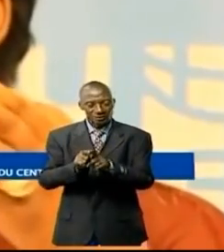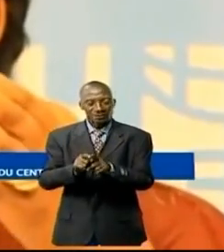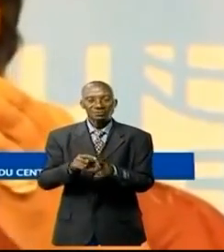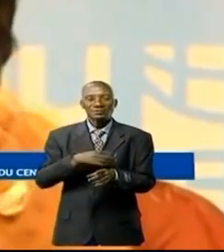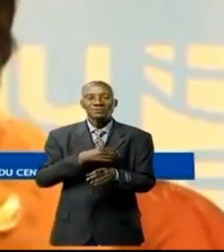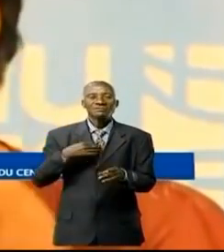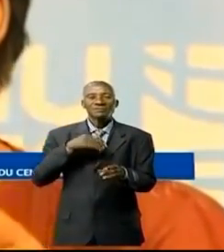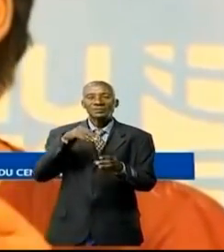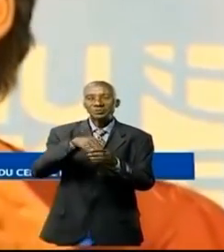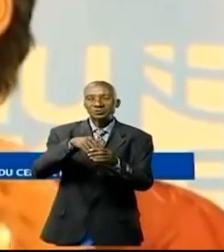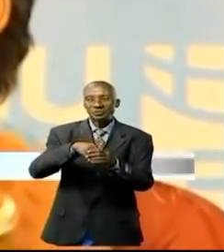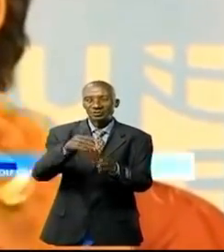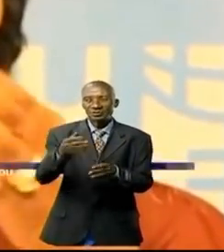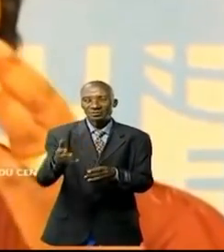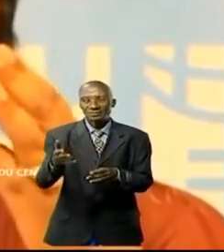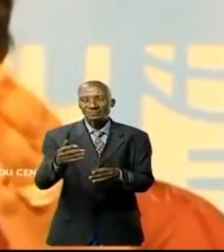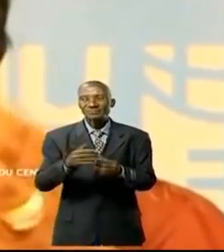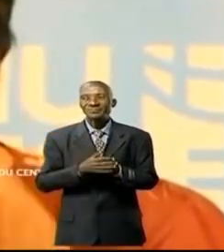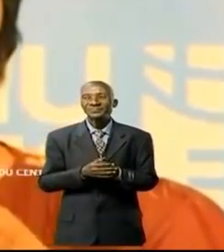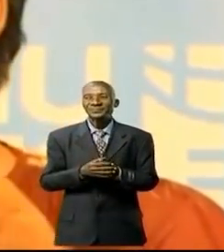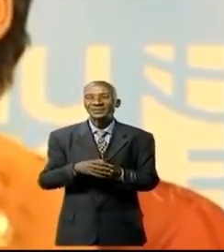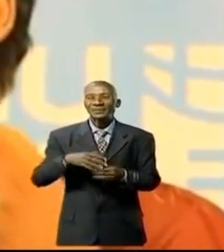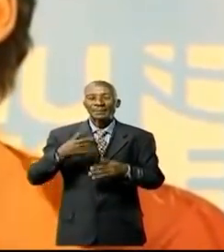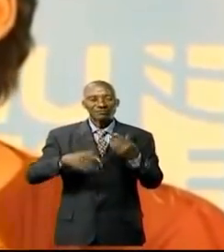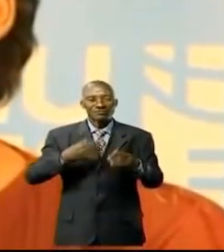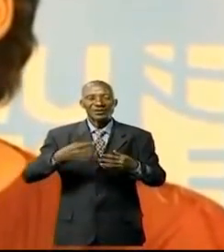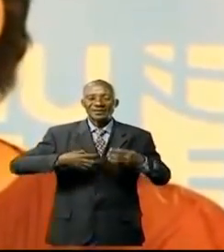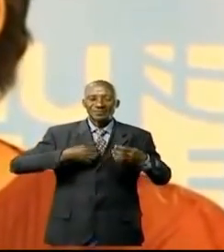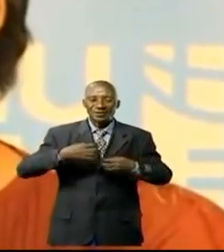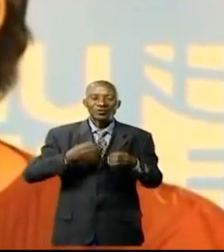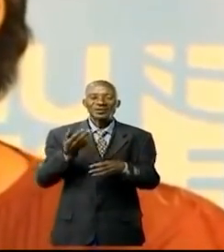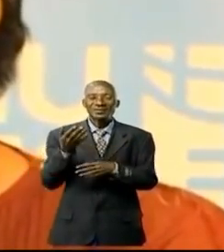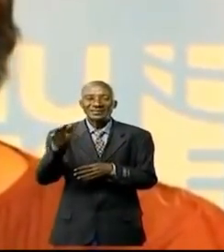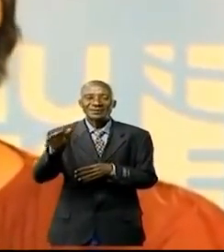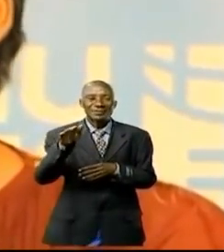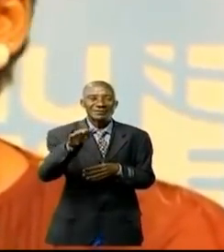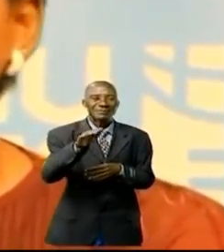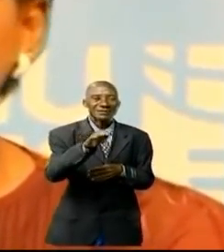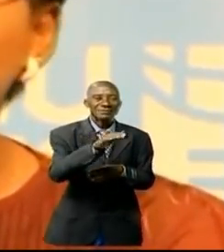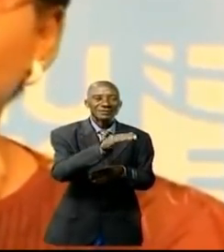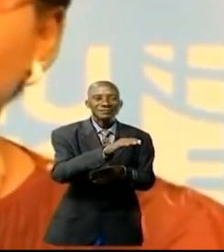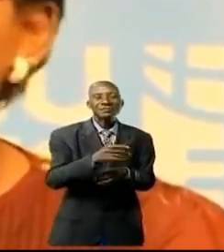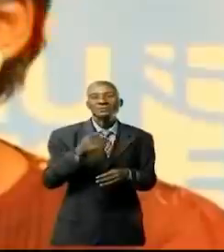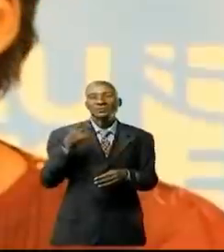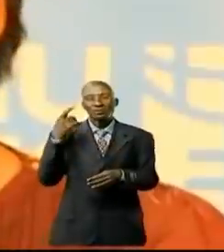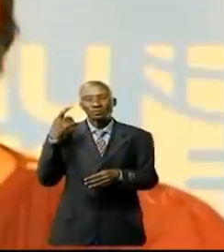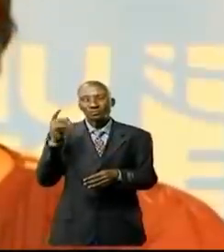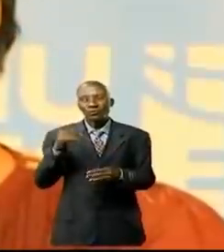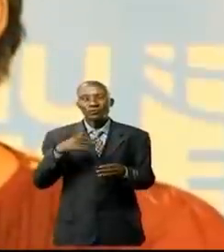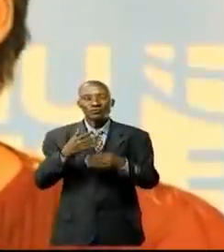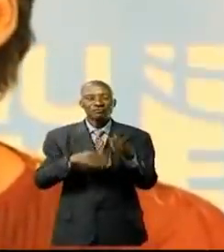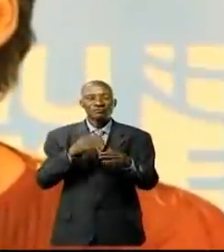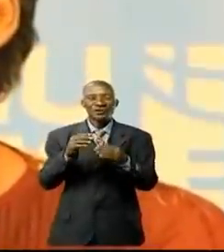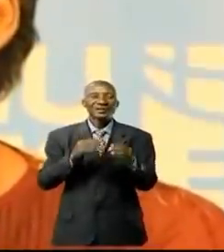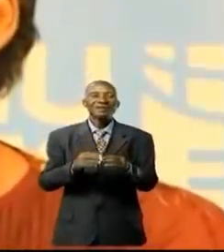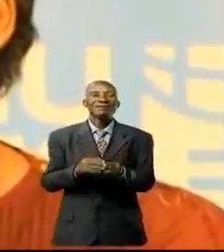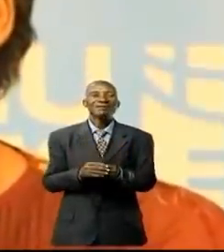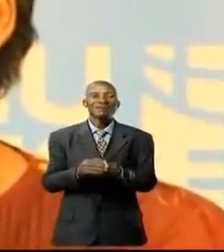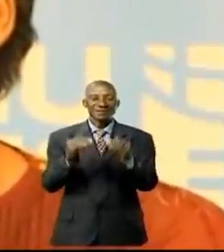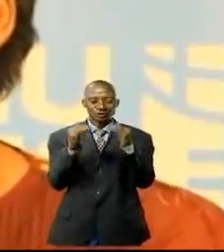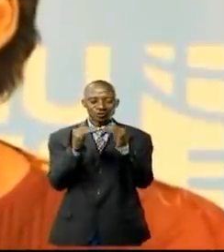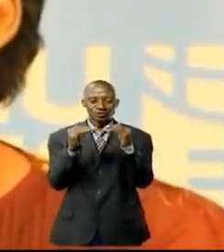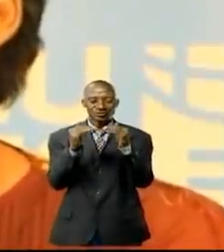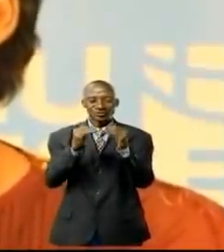les femmes, faire notre plaidoyer, influencer pour que la parité qui est consacrée dans la Constitution en son